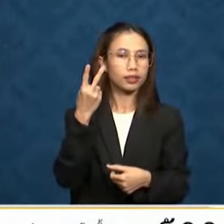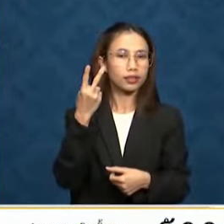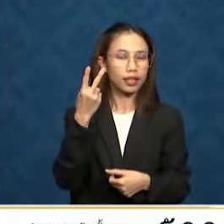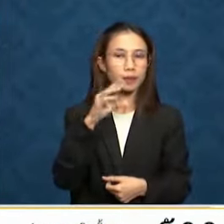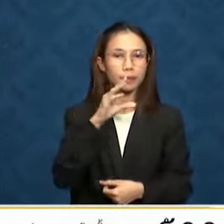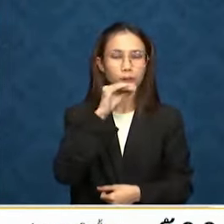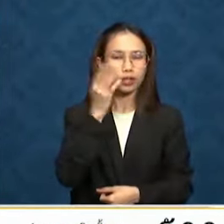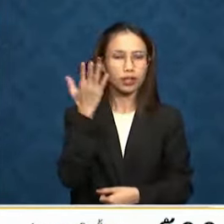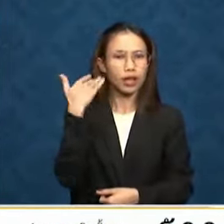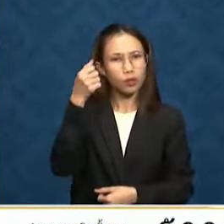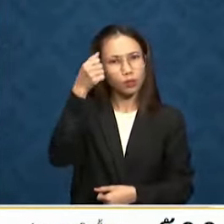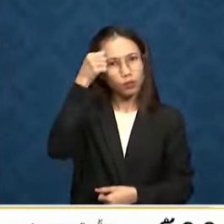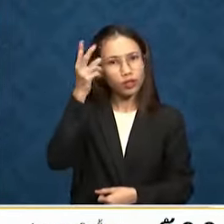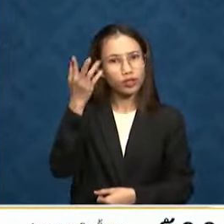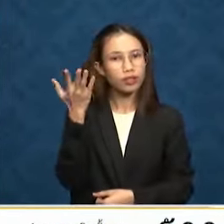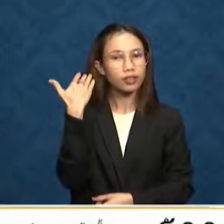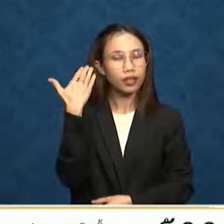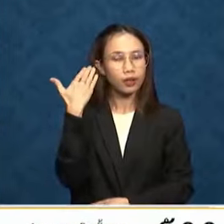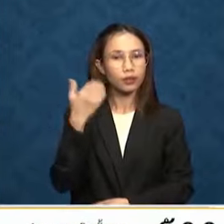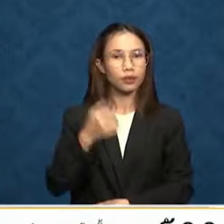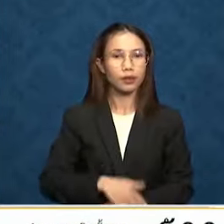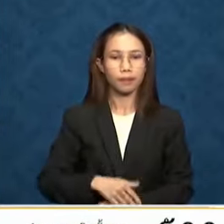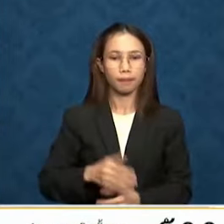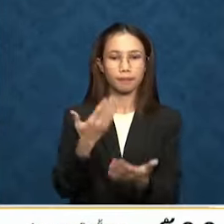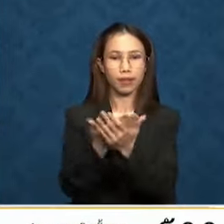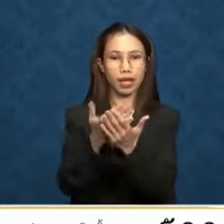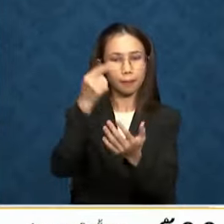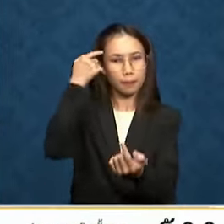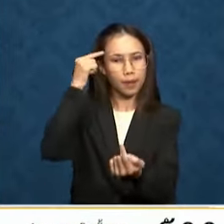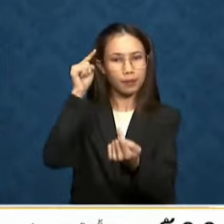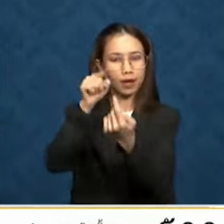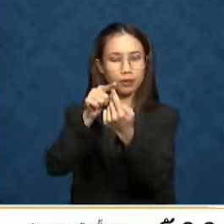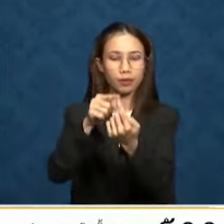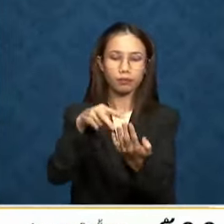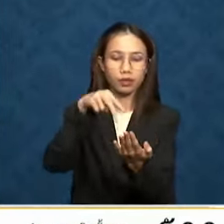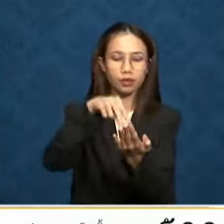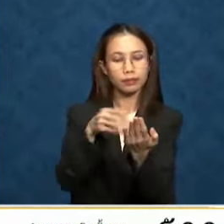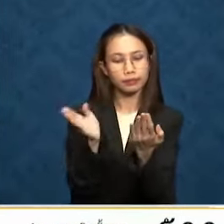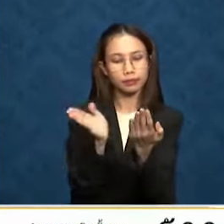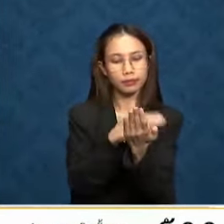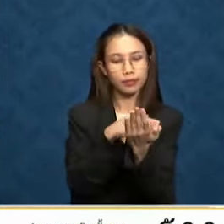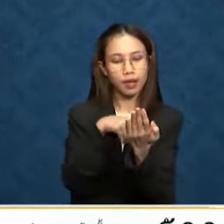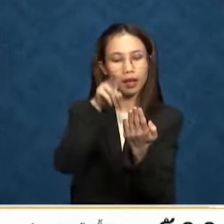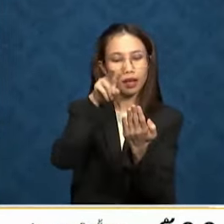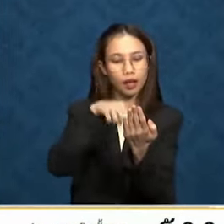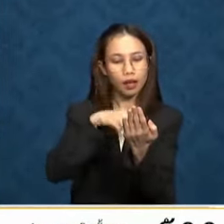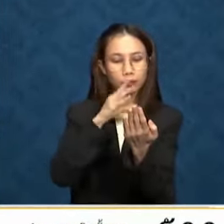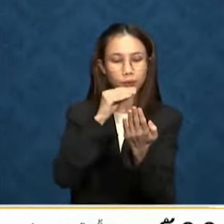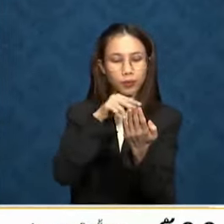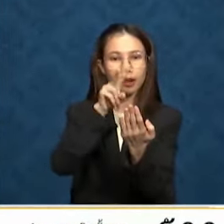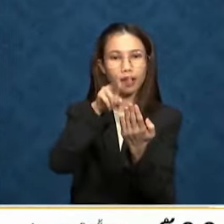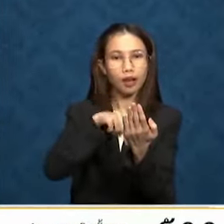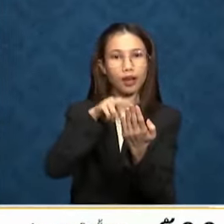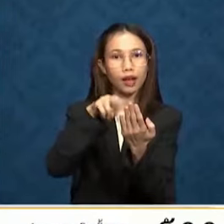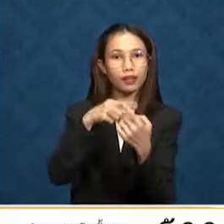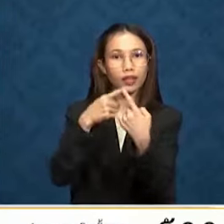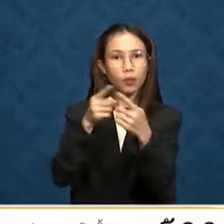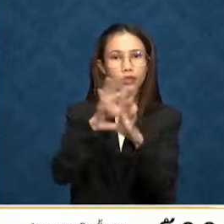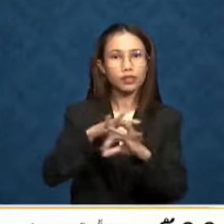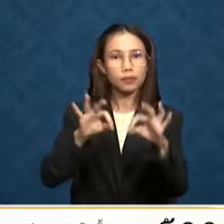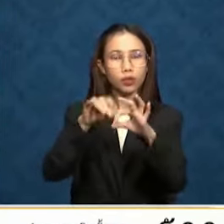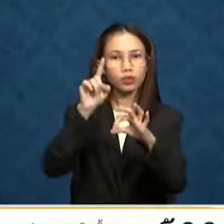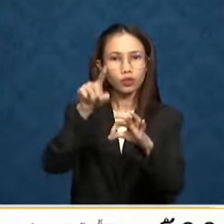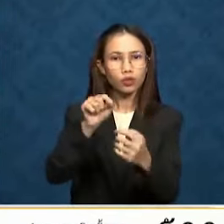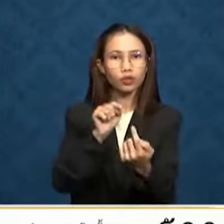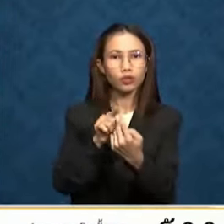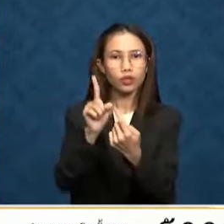นี้นะคะเมื่อ 2วันที่แล้วเป้าหมายและกรอบงบประมานมายืนอ่านให้พวกเราฟังมันควรที่จะเป็นสิ่งที่ต้องสื่อสารตั้ง